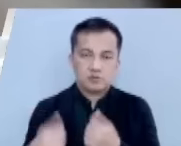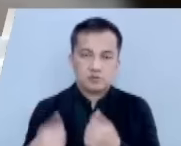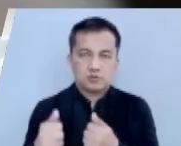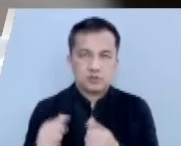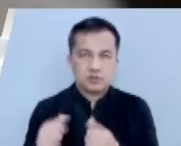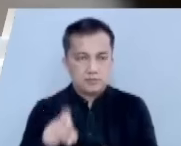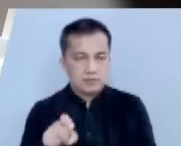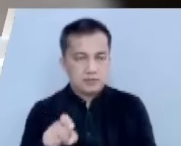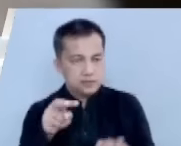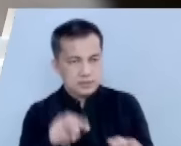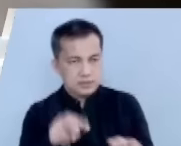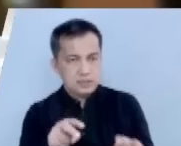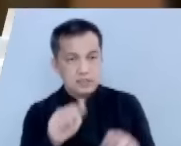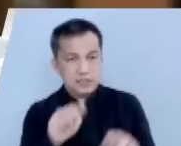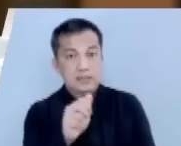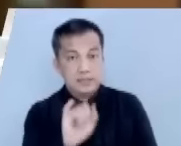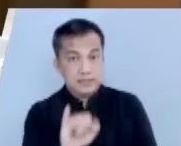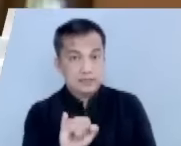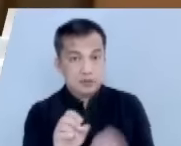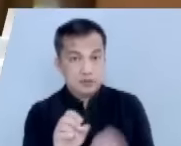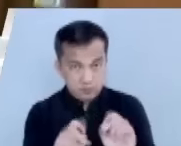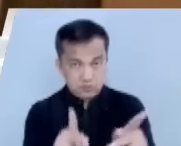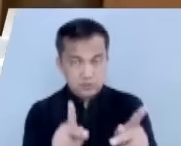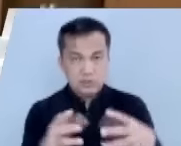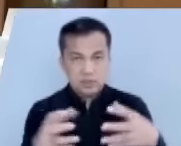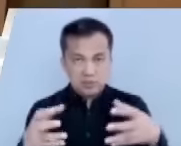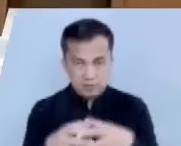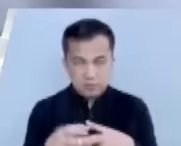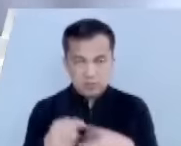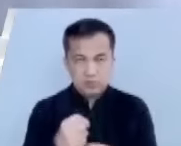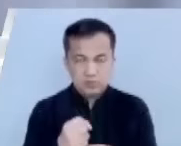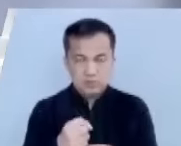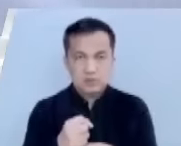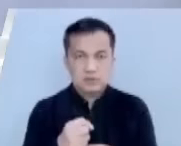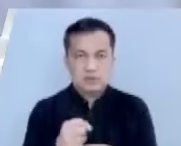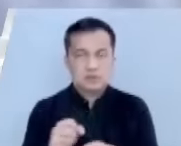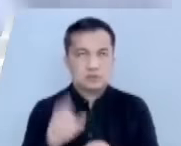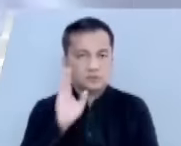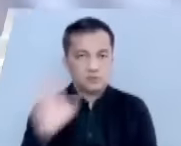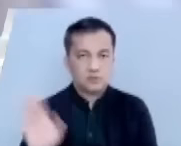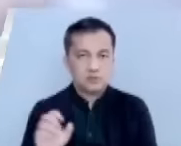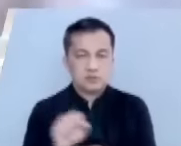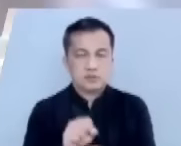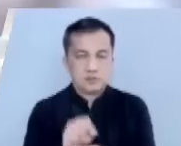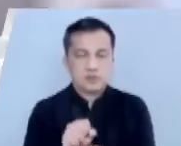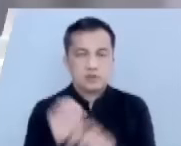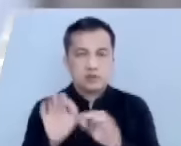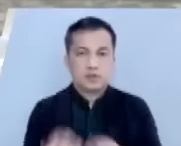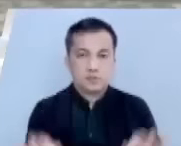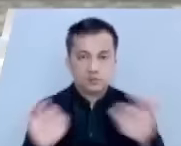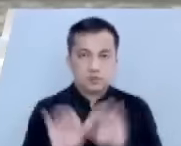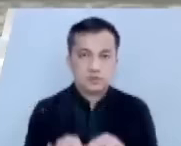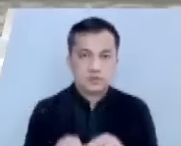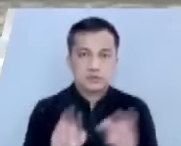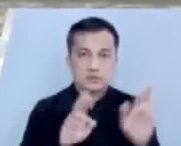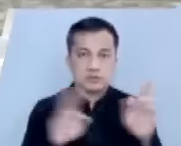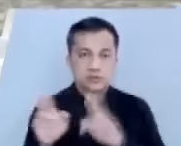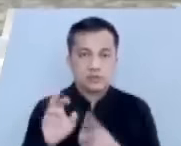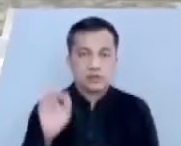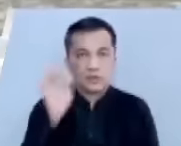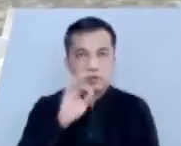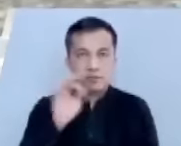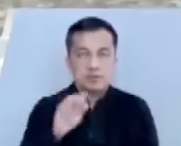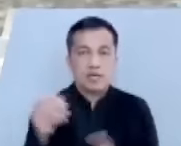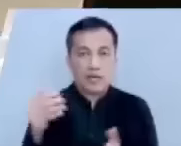bilang pagkakataon para makabuo ng ibang uri ng trabaho. Ang mahalaga raw, handa ang mga Pilipino na muling mag-aral ng